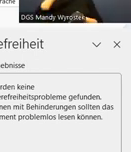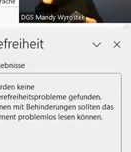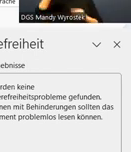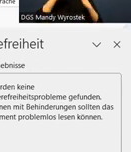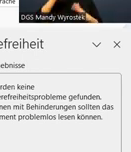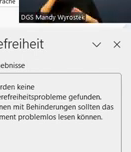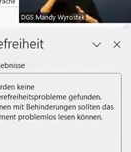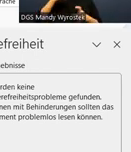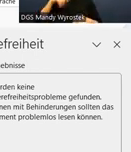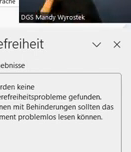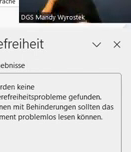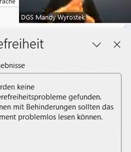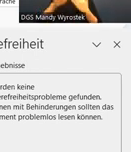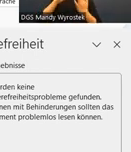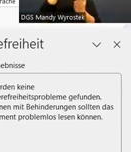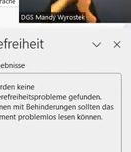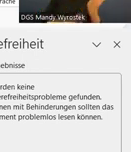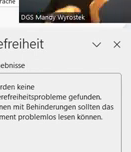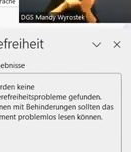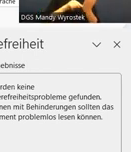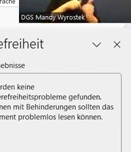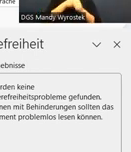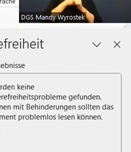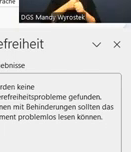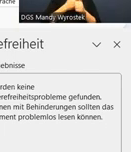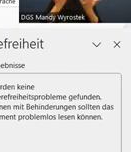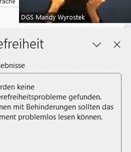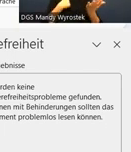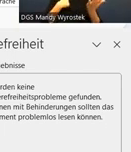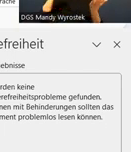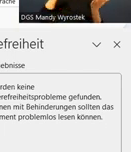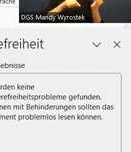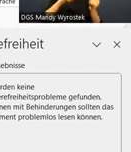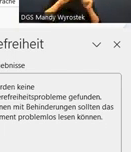Und werde die Fußzeile einfach überspringen, weil sie meinen Lesefluss stören würde.